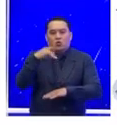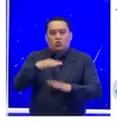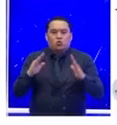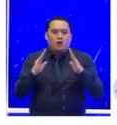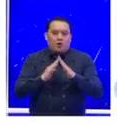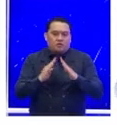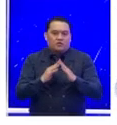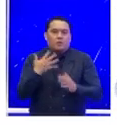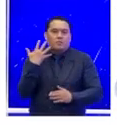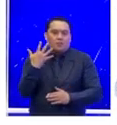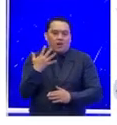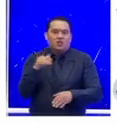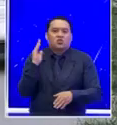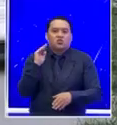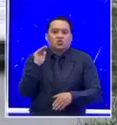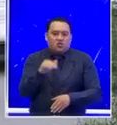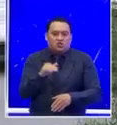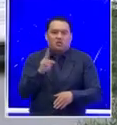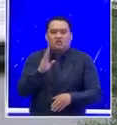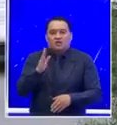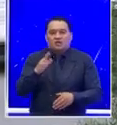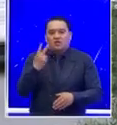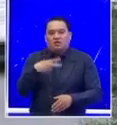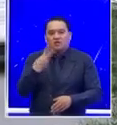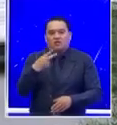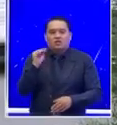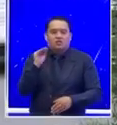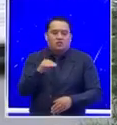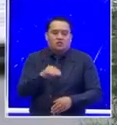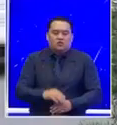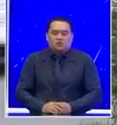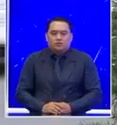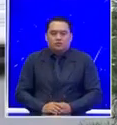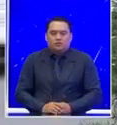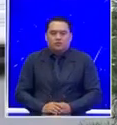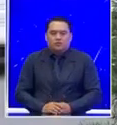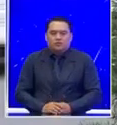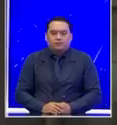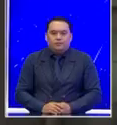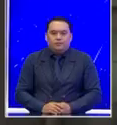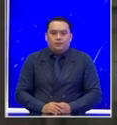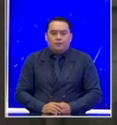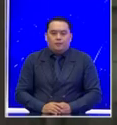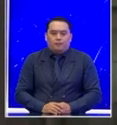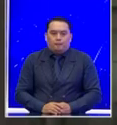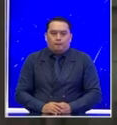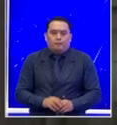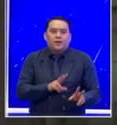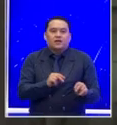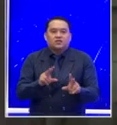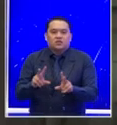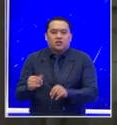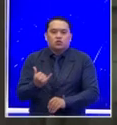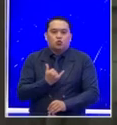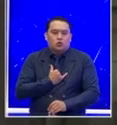многоэтажных домов, где в 5000 квартир проживает около 22 тысяч человек. К счастью, нам